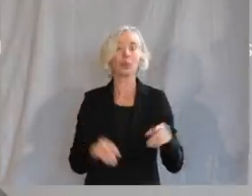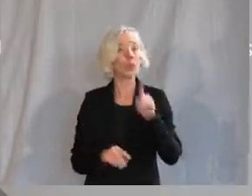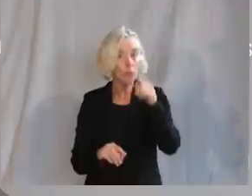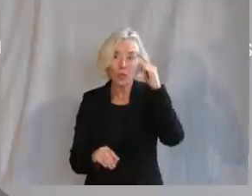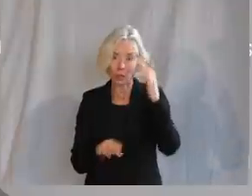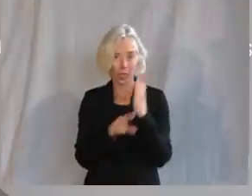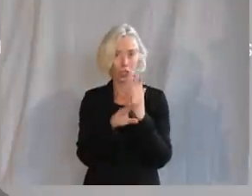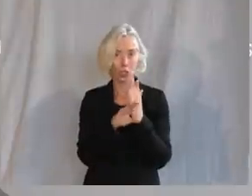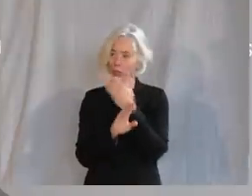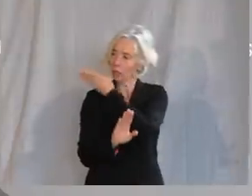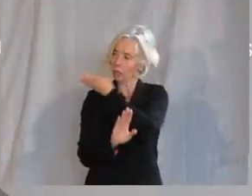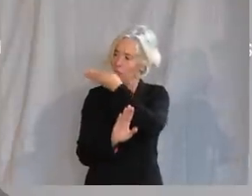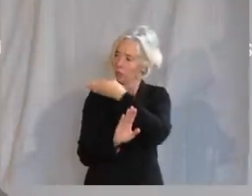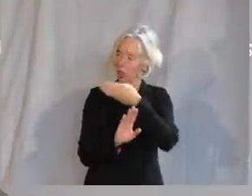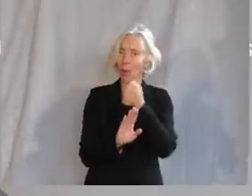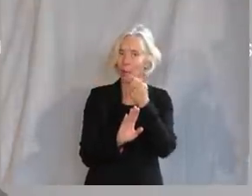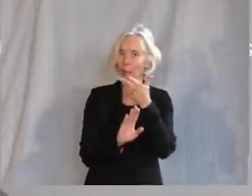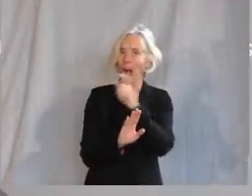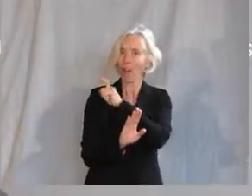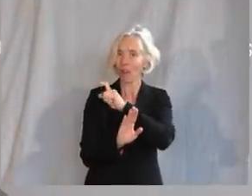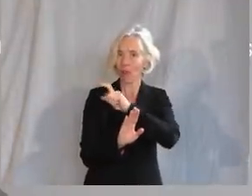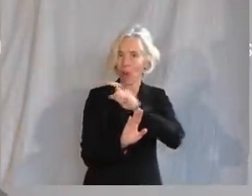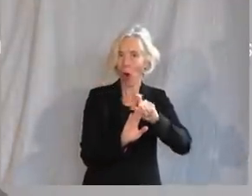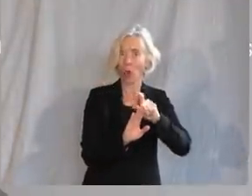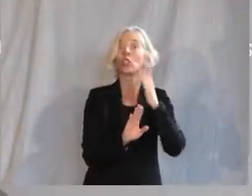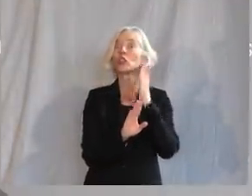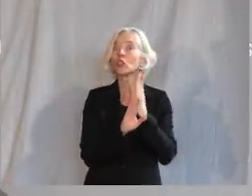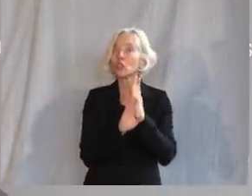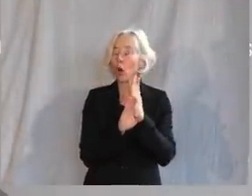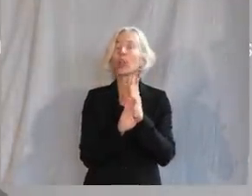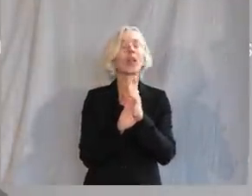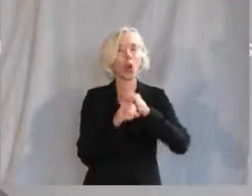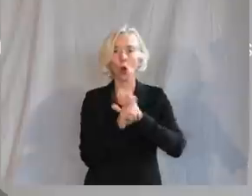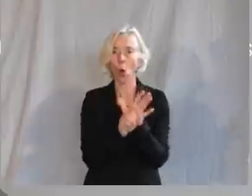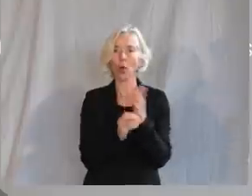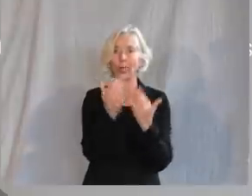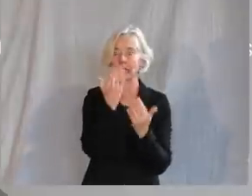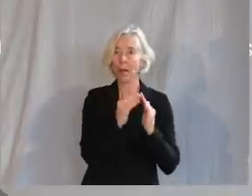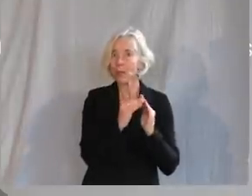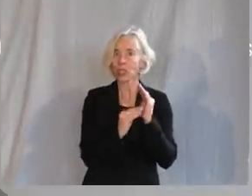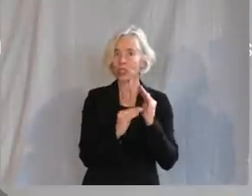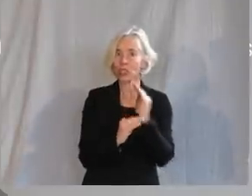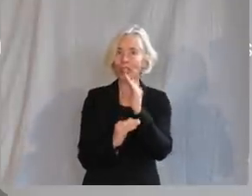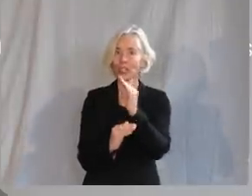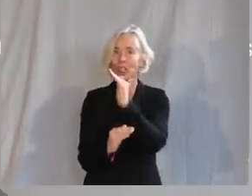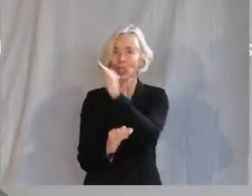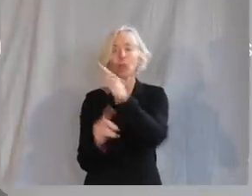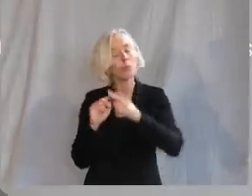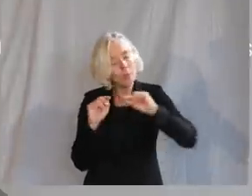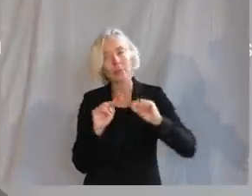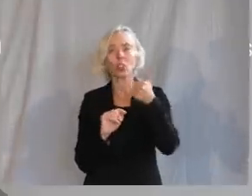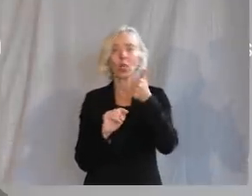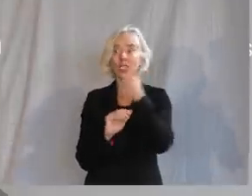einen drastisch ansteigenden Wert der Corona-Zahlen zu vermelden, aber vor allem über das Wochenende